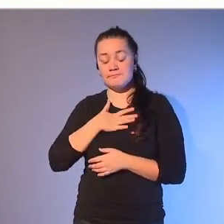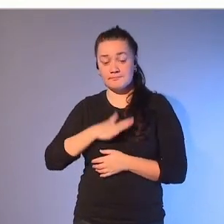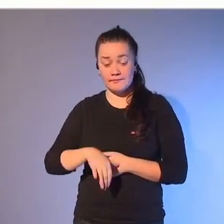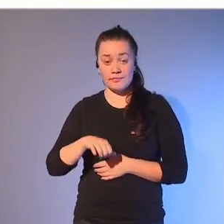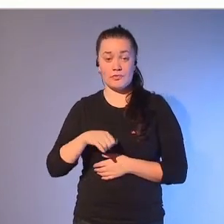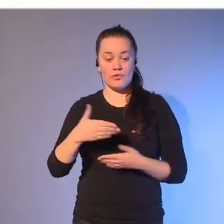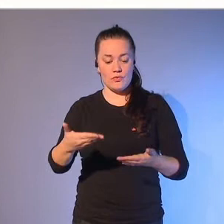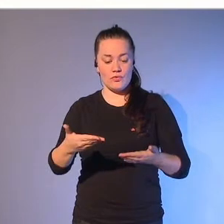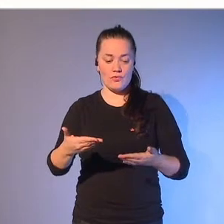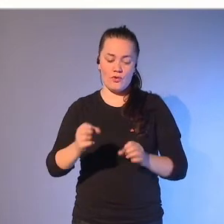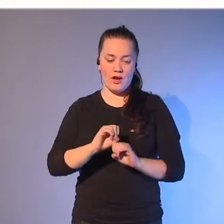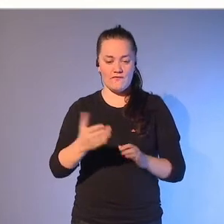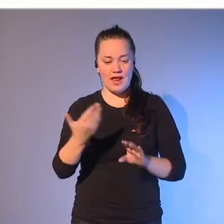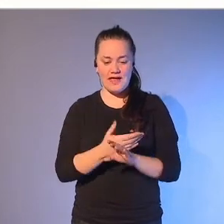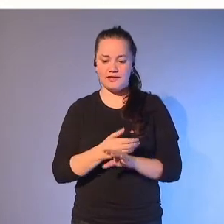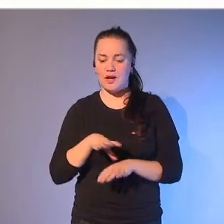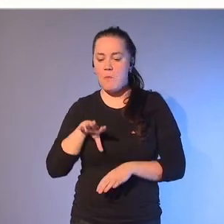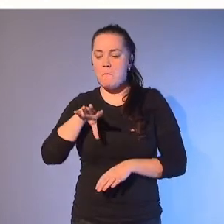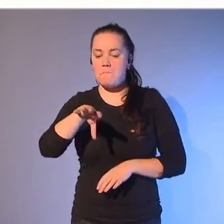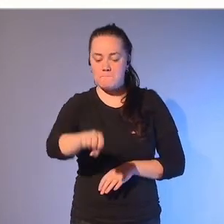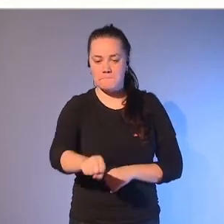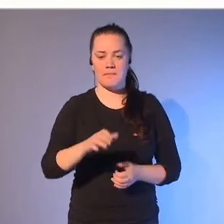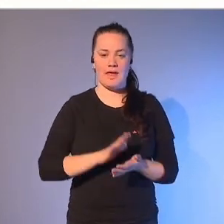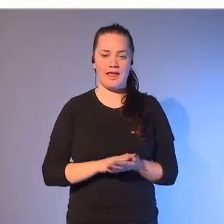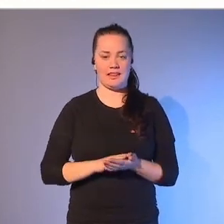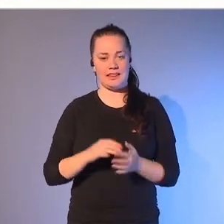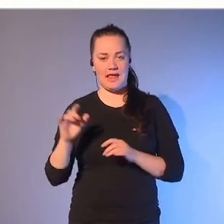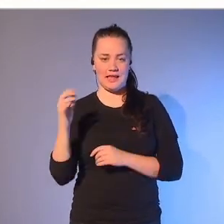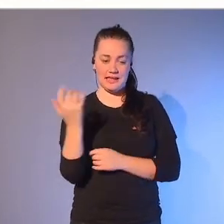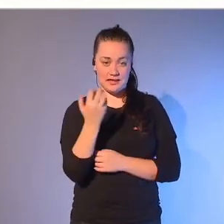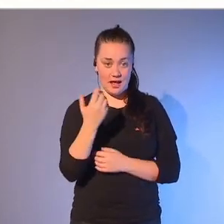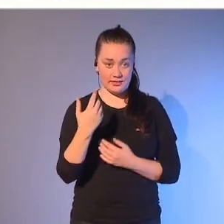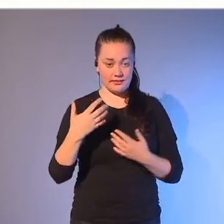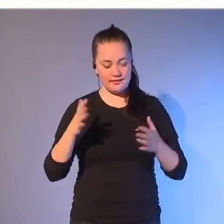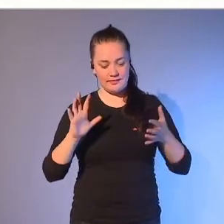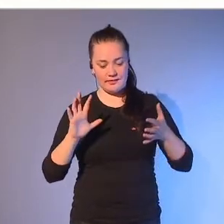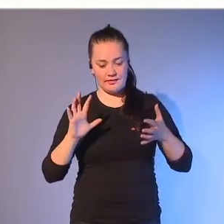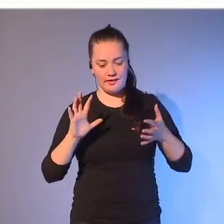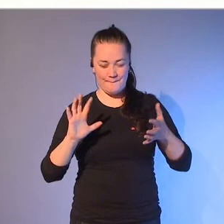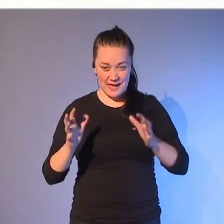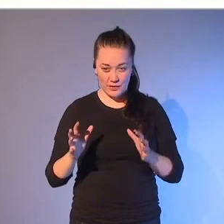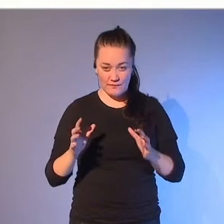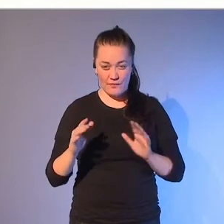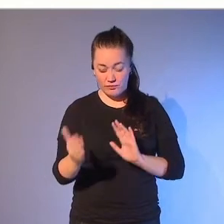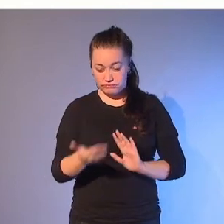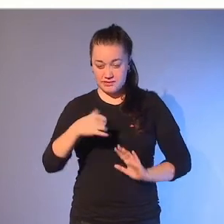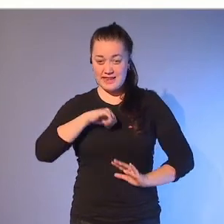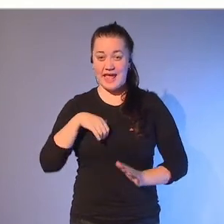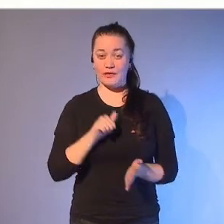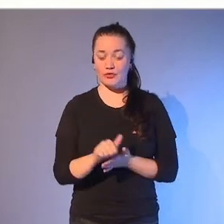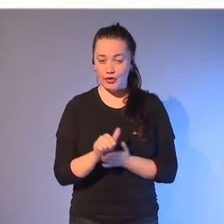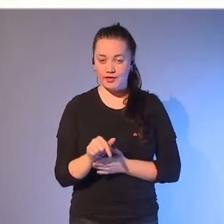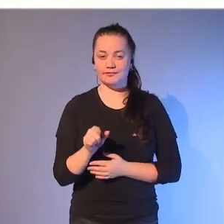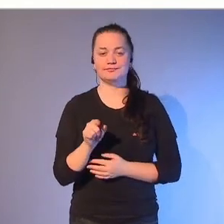får elever til å erobre et digitalt medium for å sette sitt stempel og uttrykk,